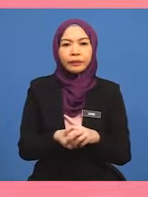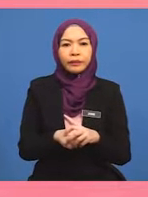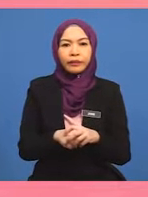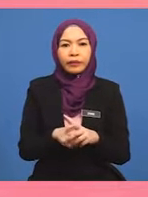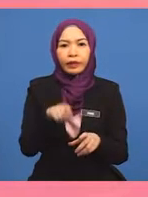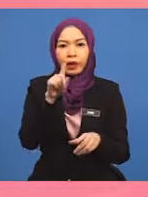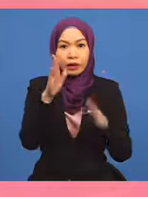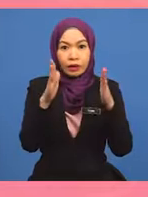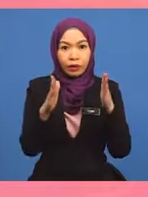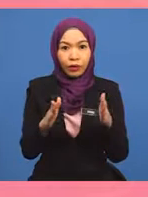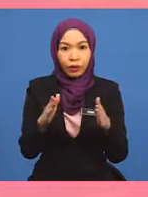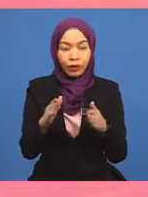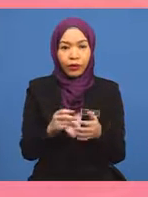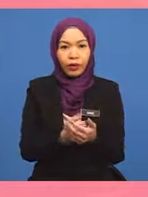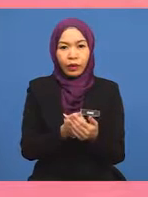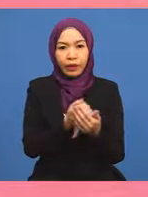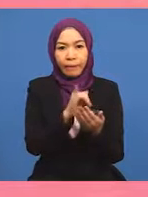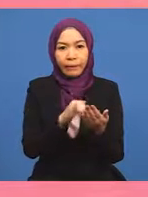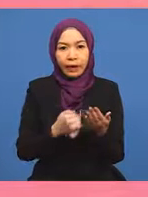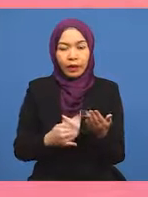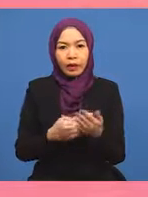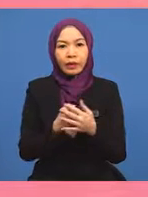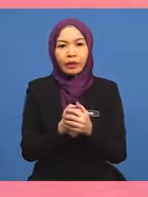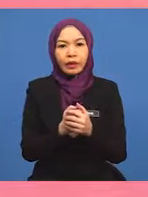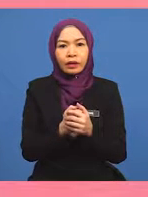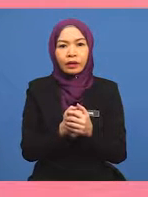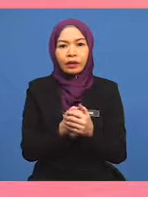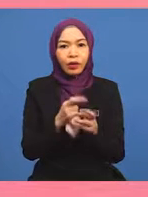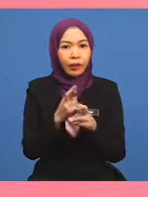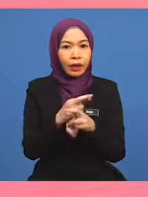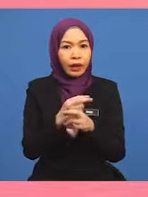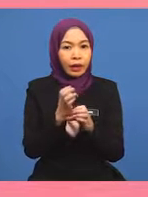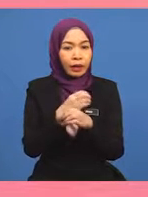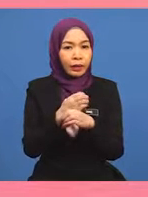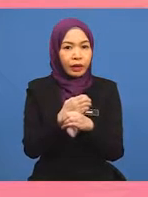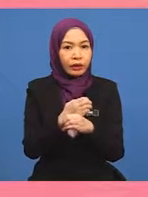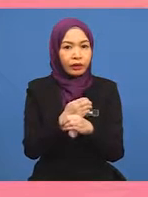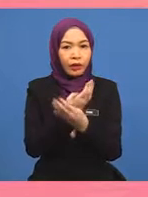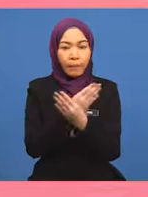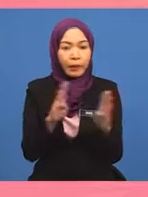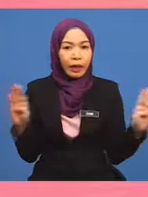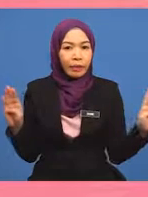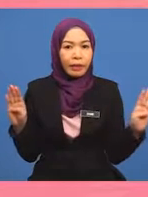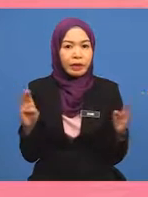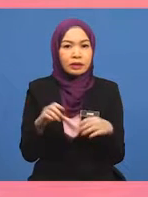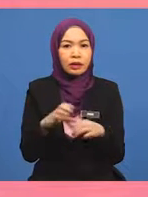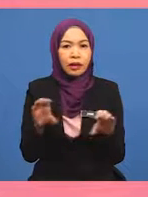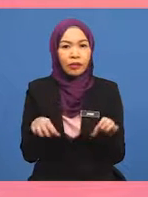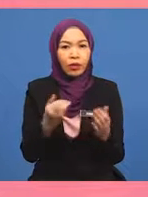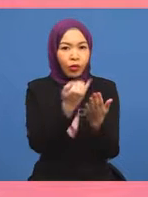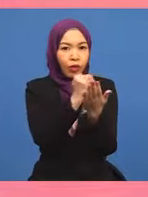Seorang pereka bentuk bebas menentukan bilangan lakaran idea yang